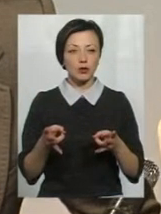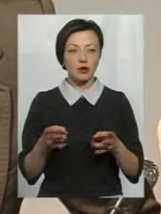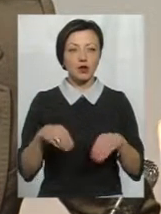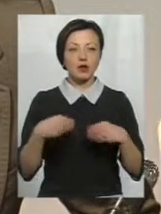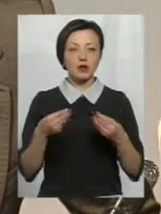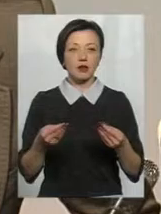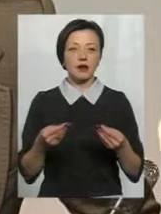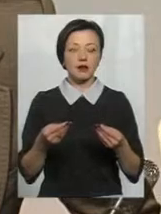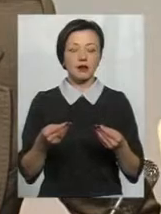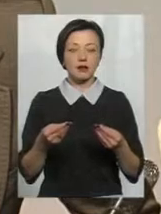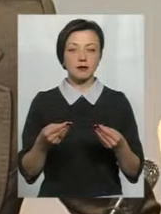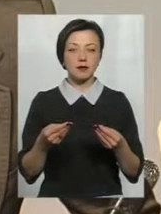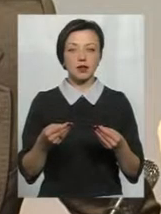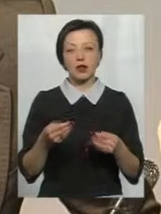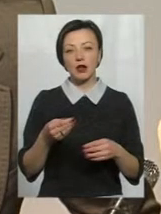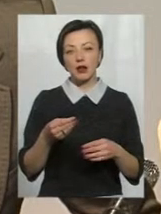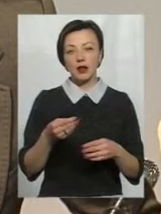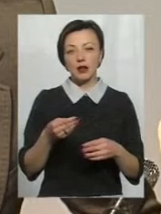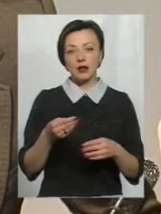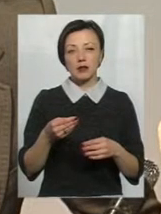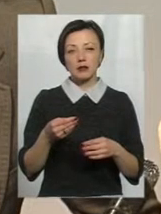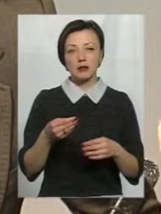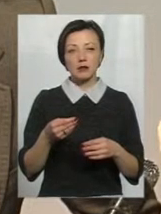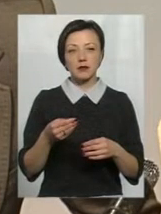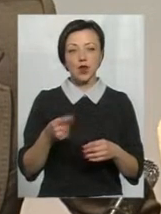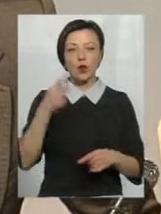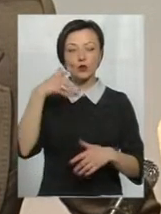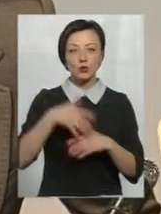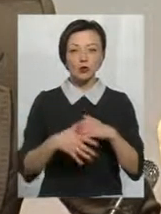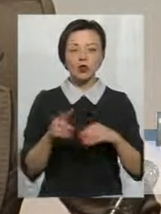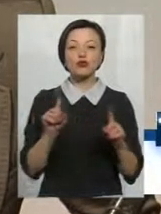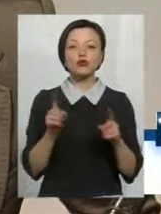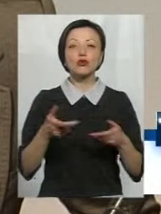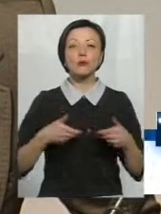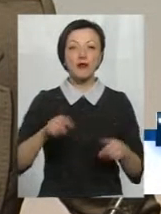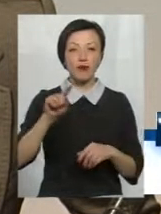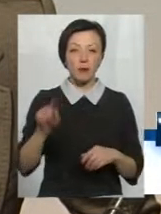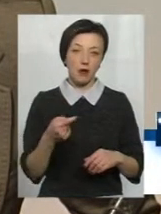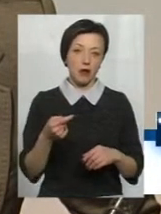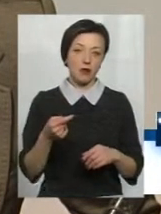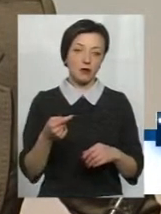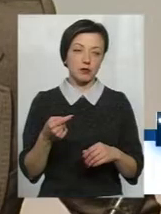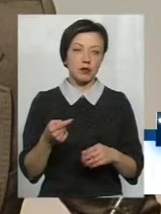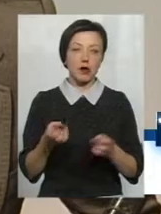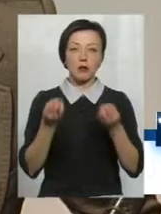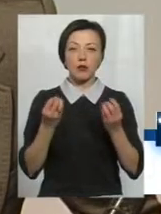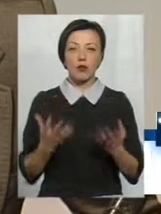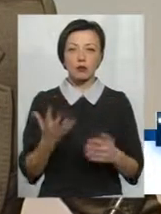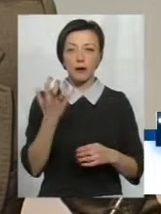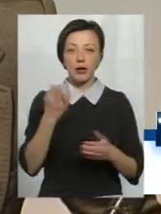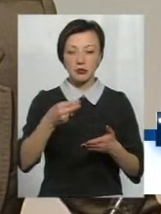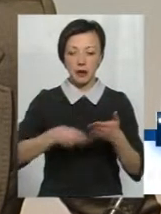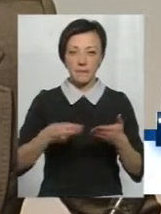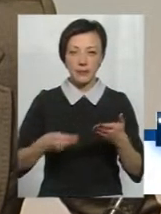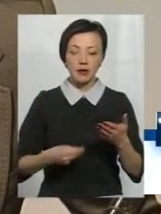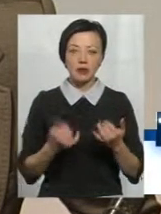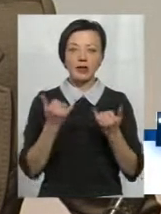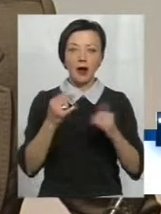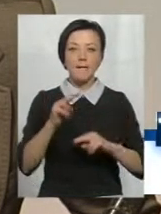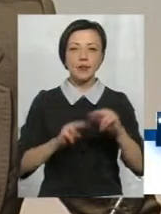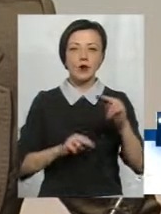давати собі оцінку в тому, що ми вимагаємо. Ну, на сьогодні просто 500 голосів для